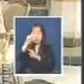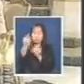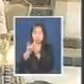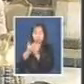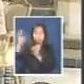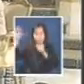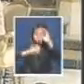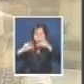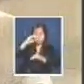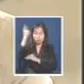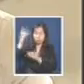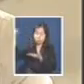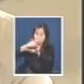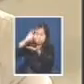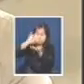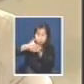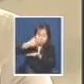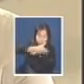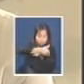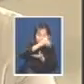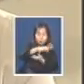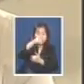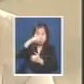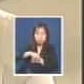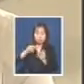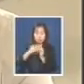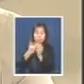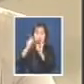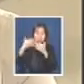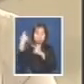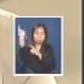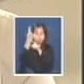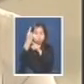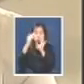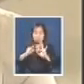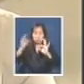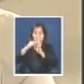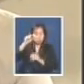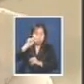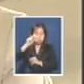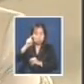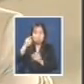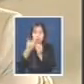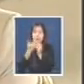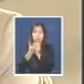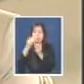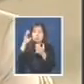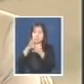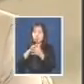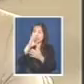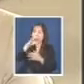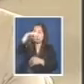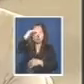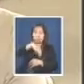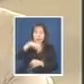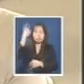ประเทศก็มีได้ทั้งหลายดีกรีนะคะดึงเงินที่เร็วที่สุดแล้วก็กระตุ้นได้เร็วที่สุดก็คือดึงเงินทางด้านของภาคการท่องเ